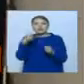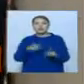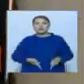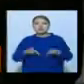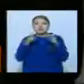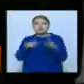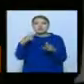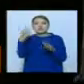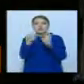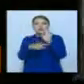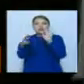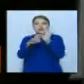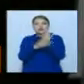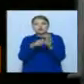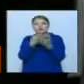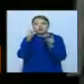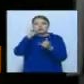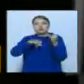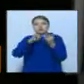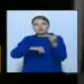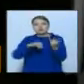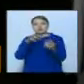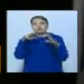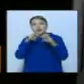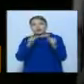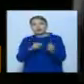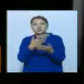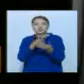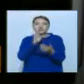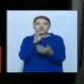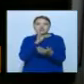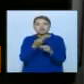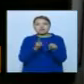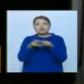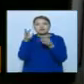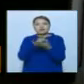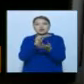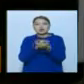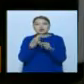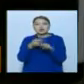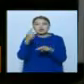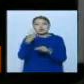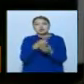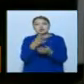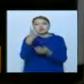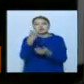28 девушек, оказывающих интимные услуги и боди-массаж. Все они привлечены к ответственности по статьям